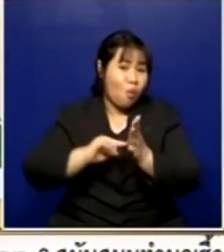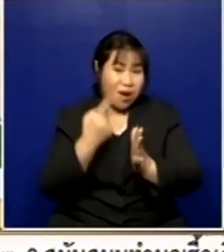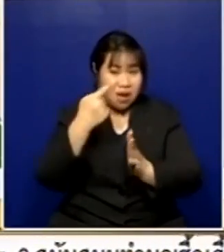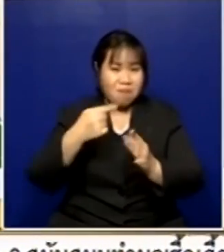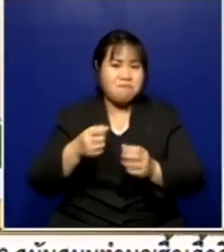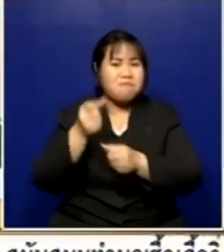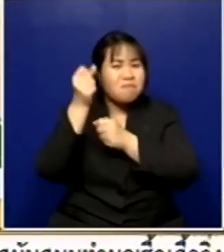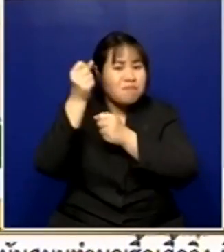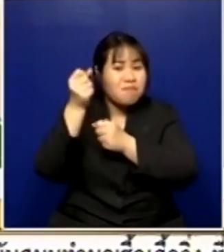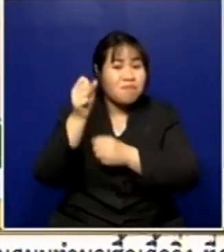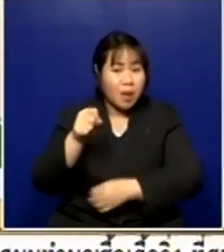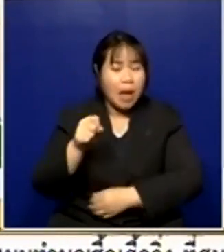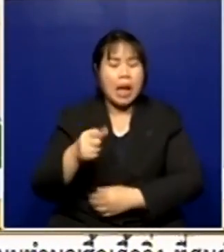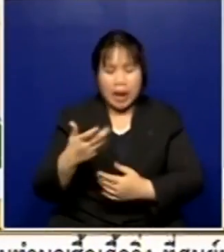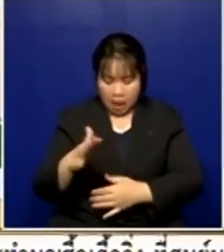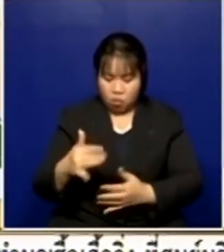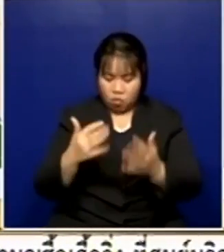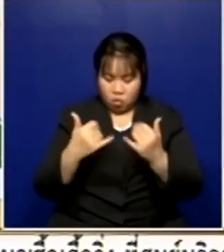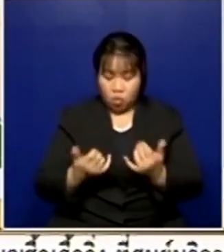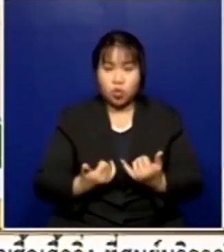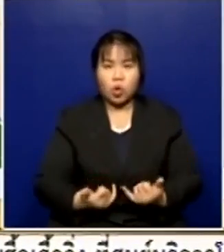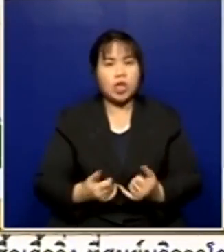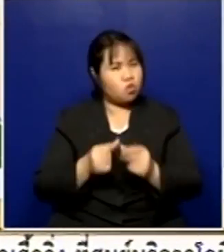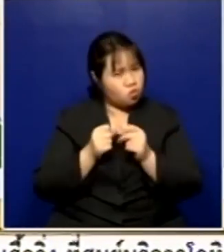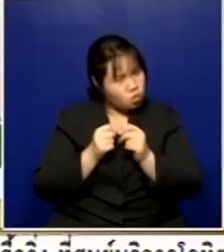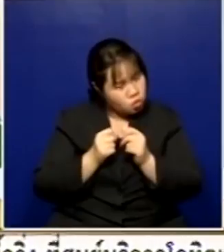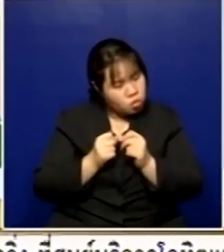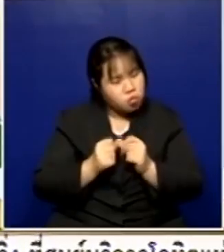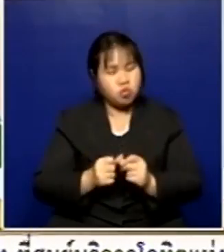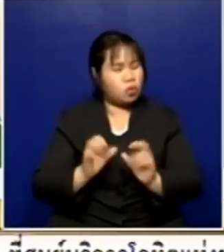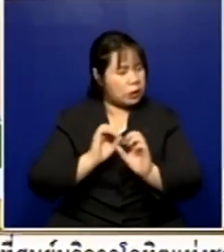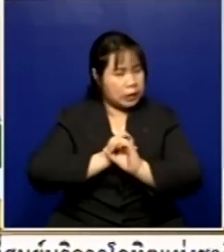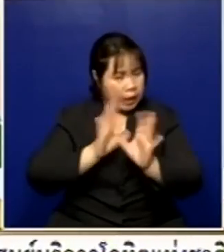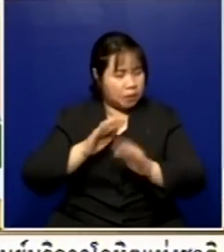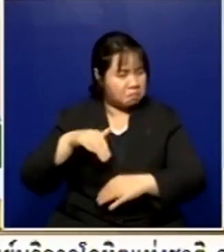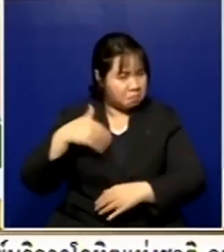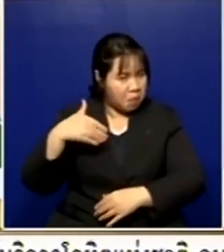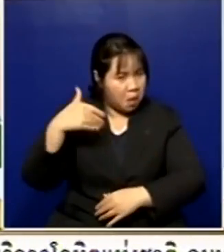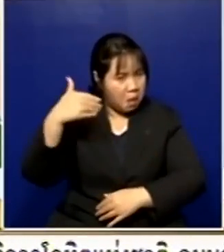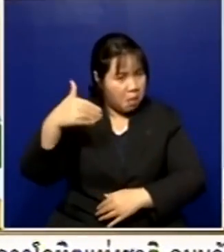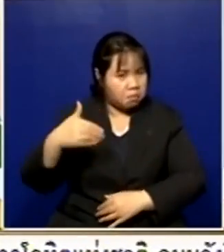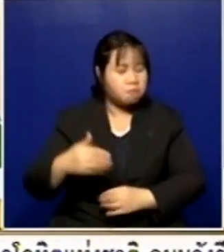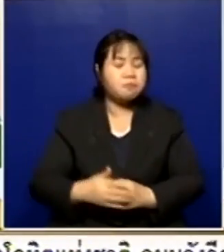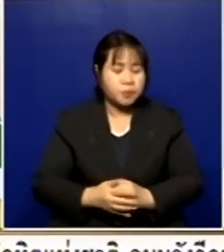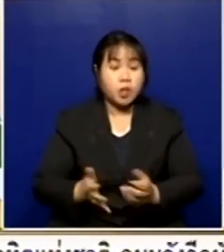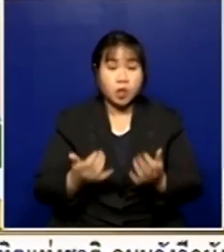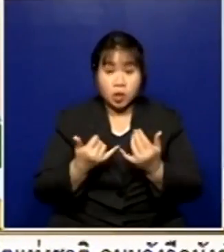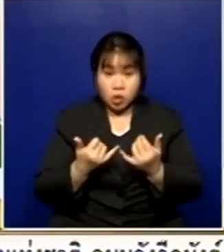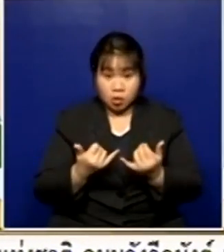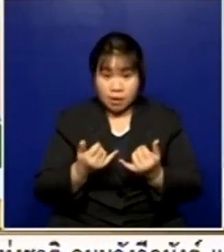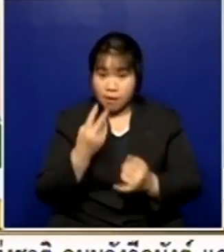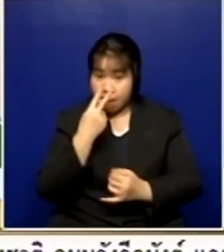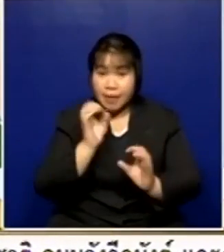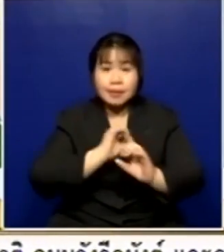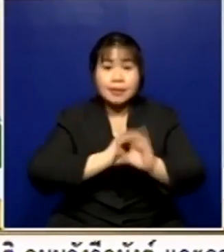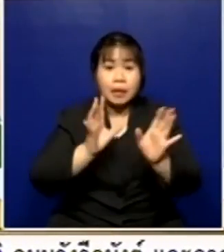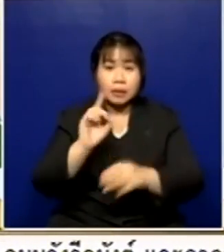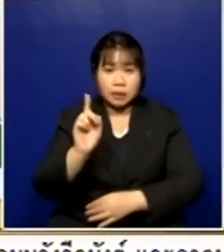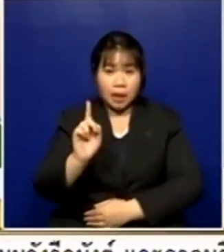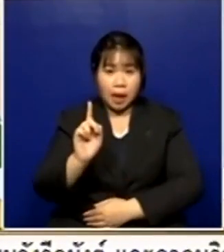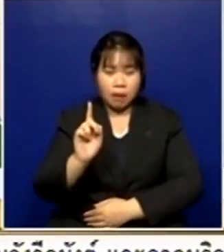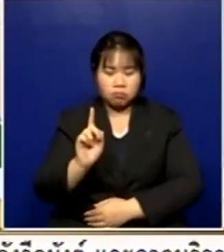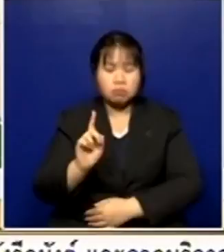และข้อเรียกร้องนี้ยังคงกึกก้องและชัดเจนขึ้นเรื่อยๆผลลัพธ์อันเป็นประจักษ์พยานว่า